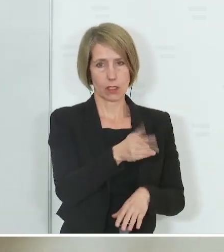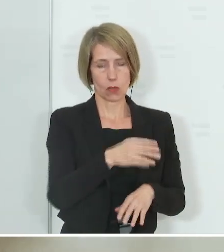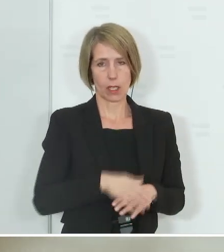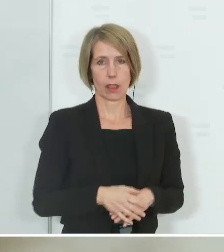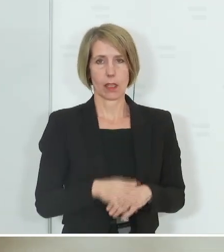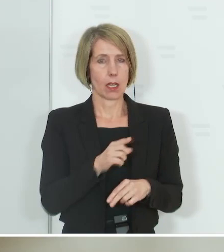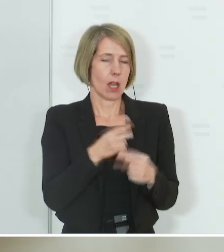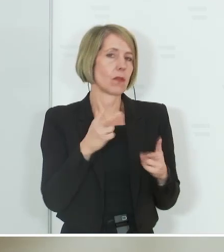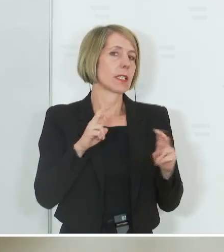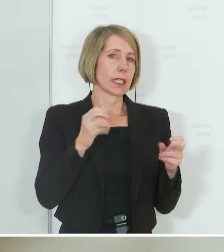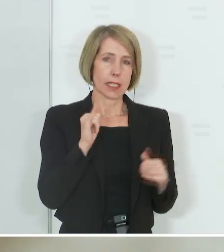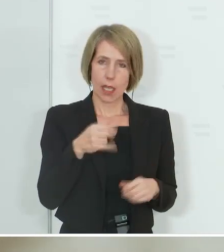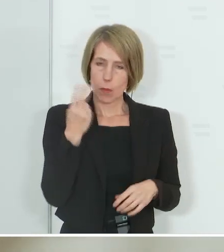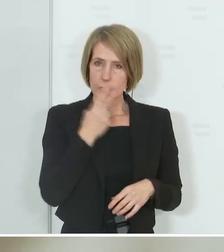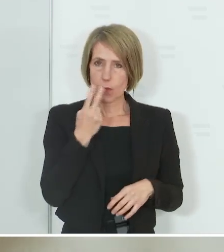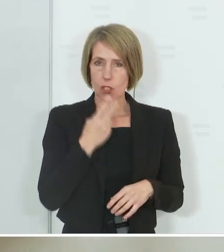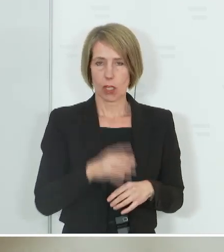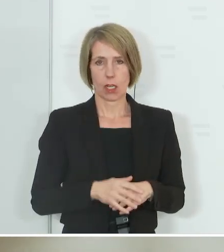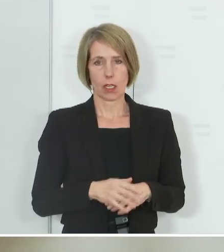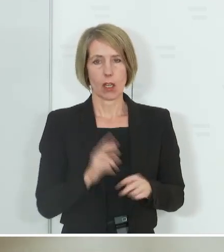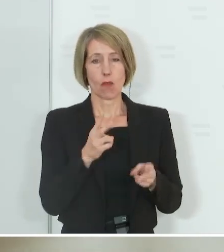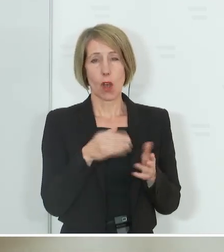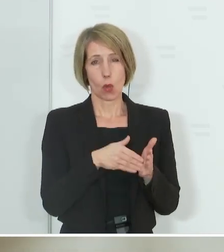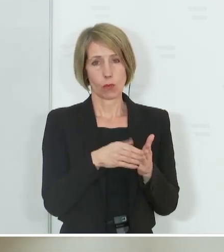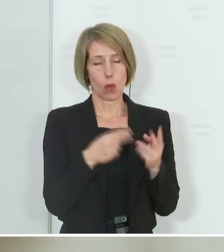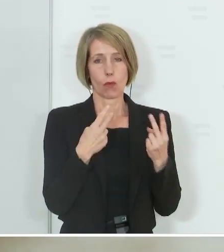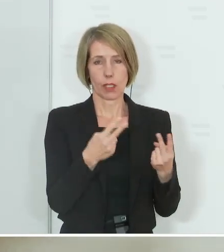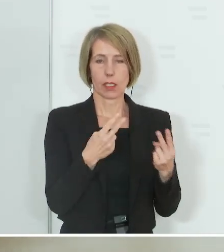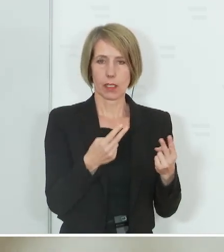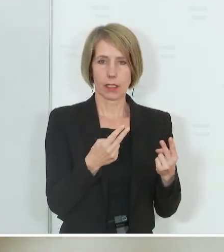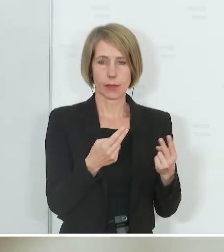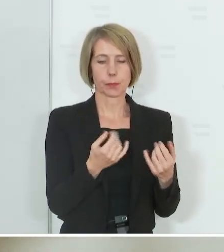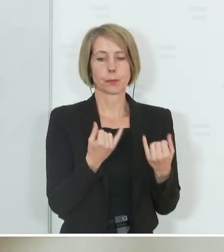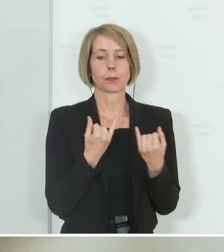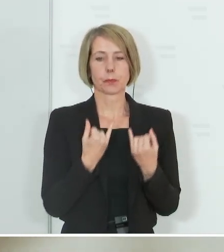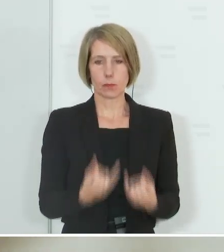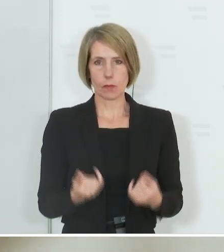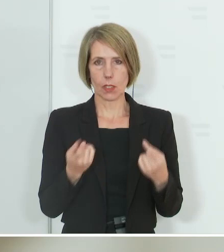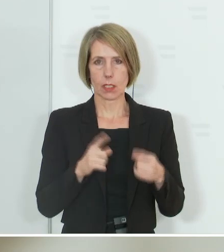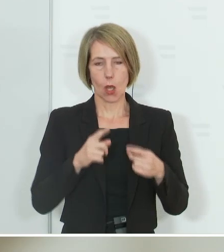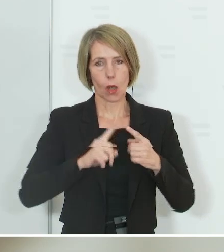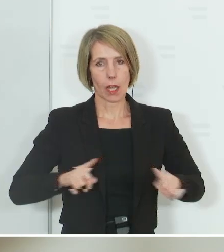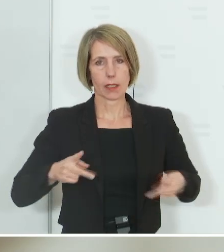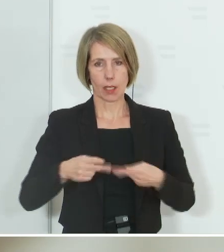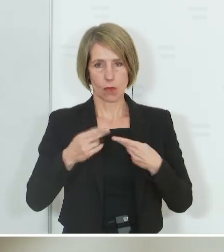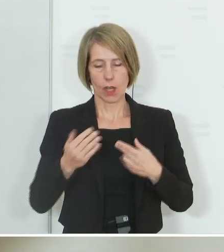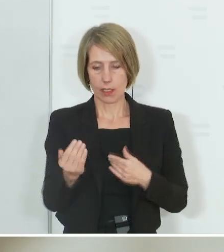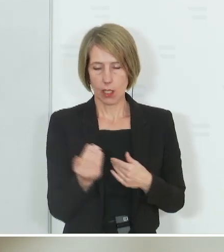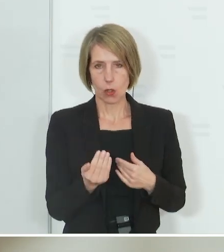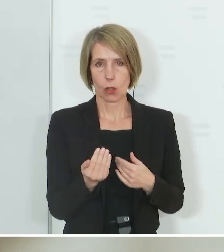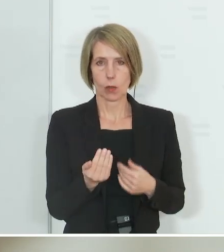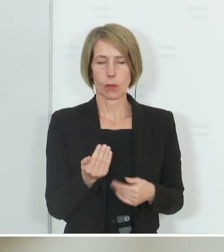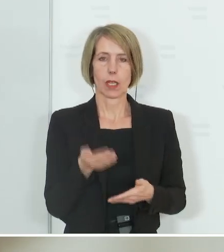sein, keine Frage. Ist es aber auch deshalb, weil jetzt eine weitere Phase vor uns steht, nämlich